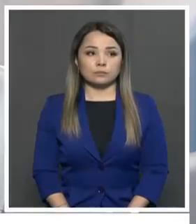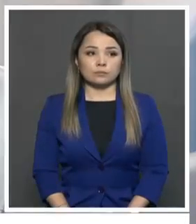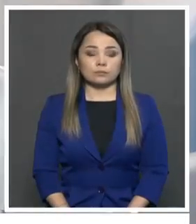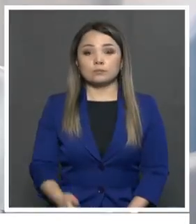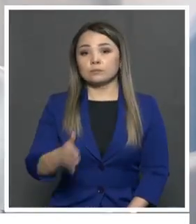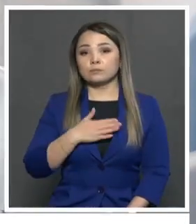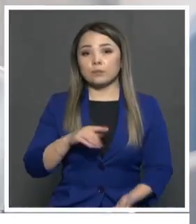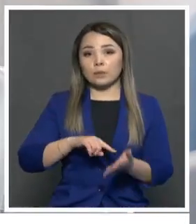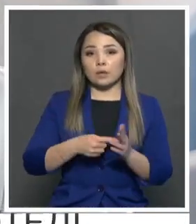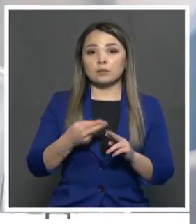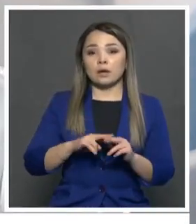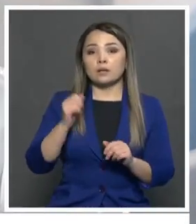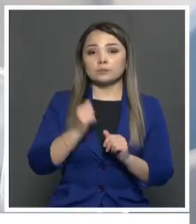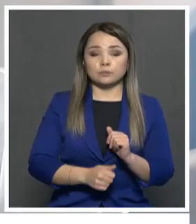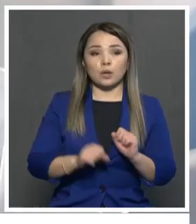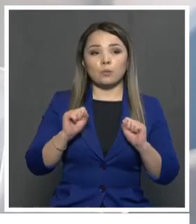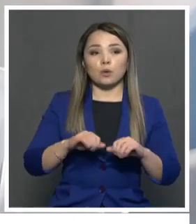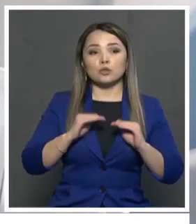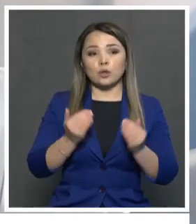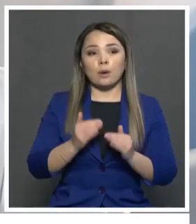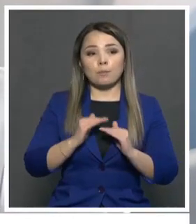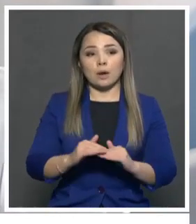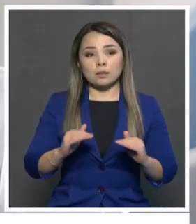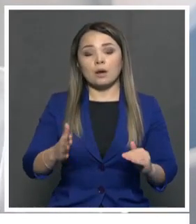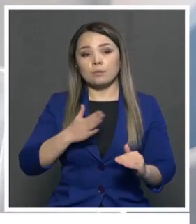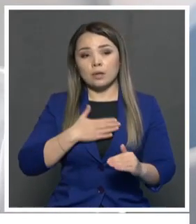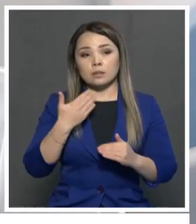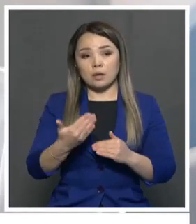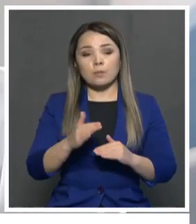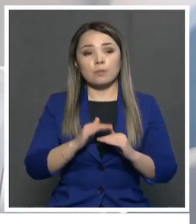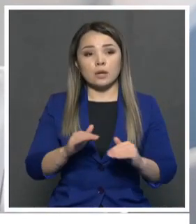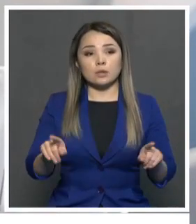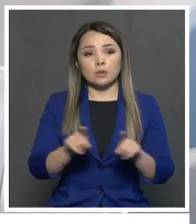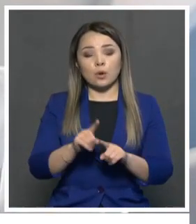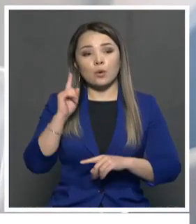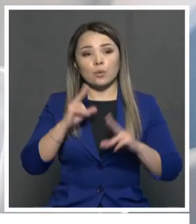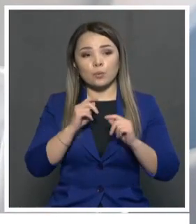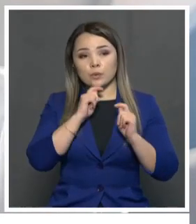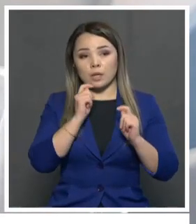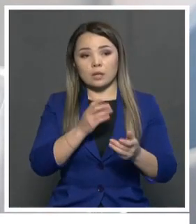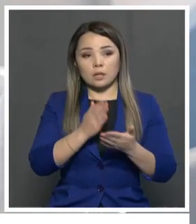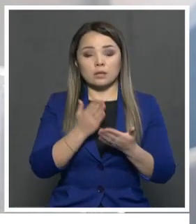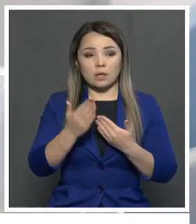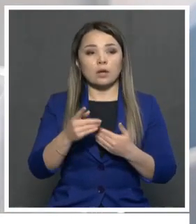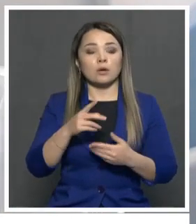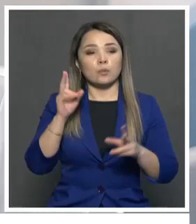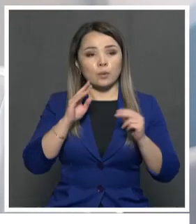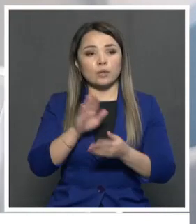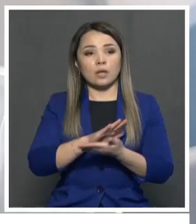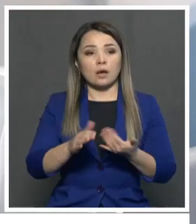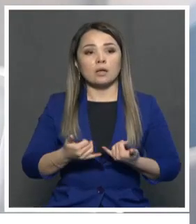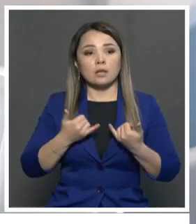Біздің мақсатымыз әрбір мүмкіндігі шектеулі балапандарымызға, яғни бүлдіршіндерімізге үміт отын сыйлау, ата-аналарының үмітін